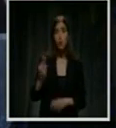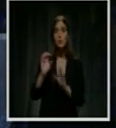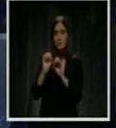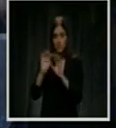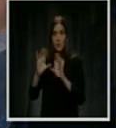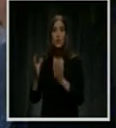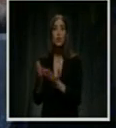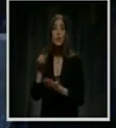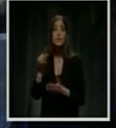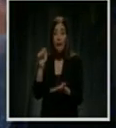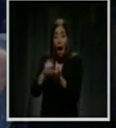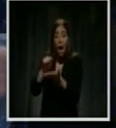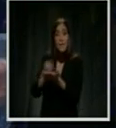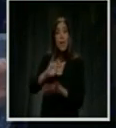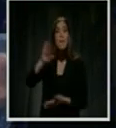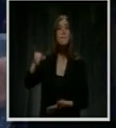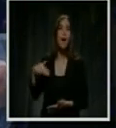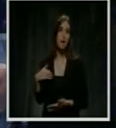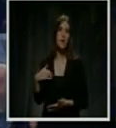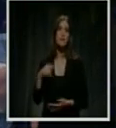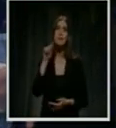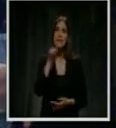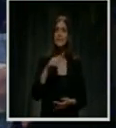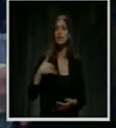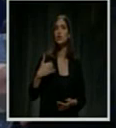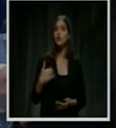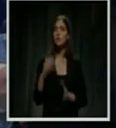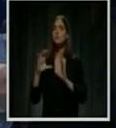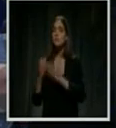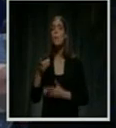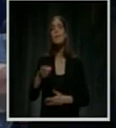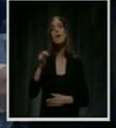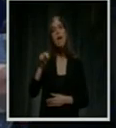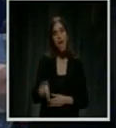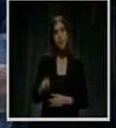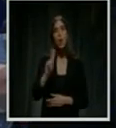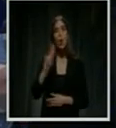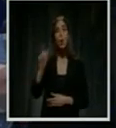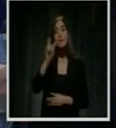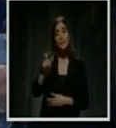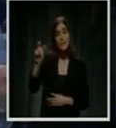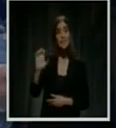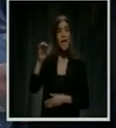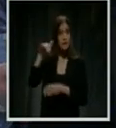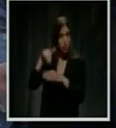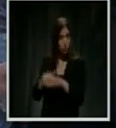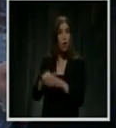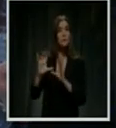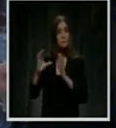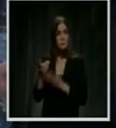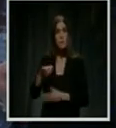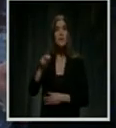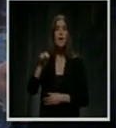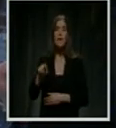triċ lil min Partit Nazzjonalista illi id-kandidati kollha tiegħu huma iddedikati biex